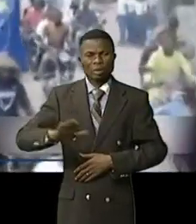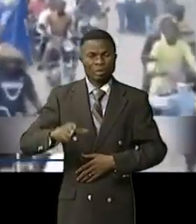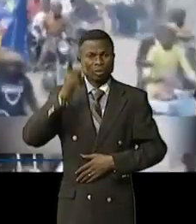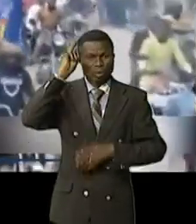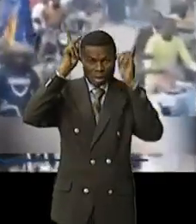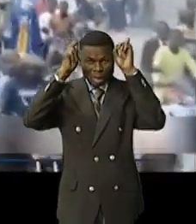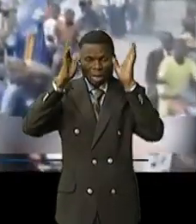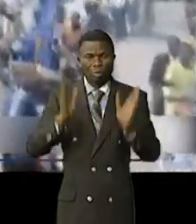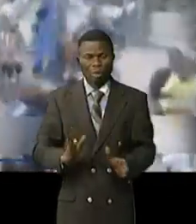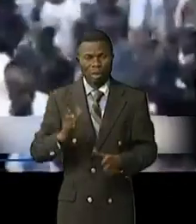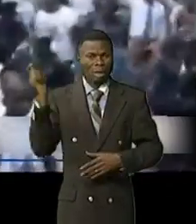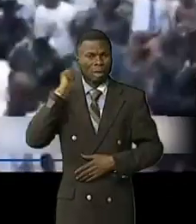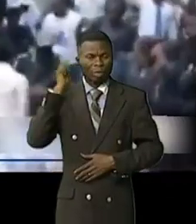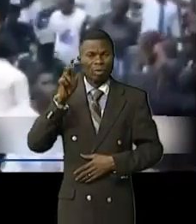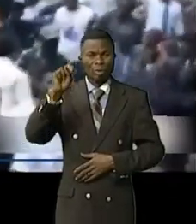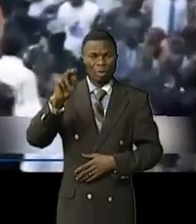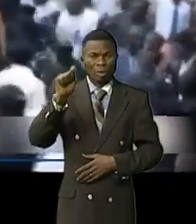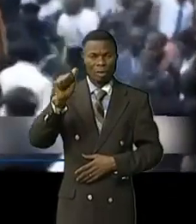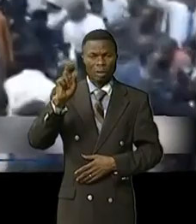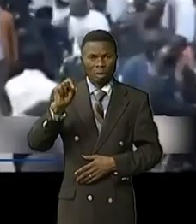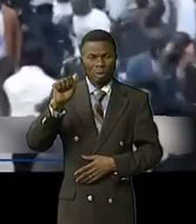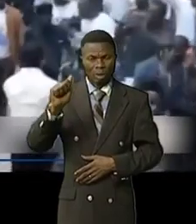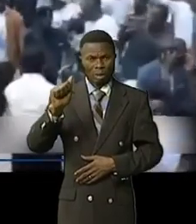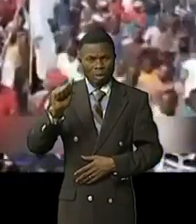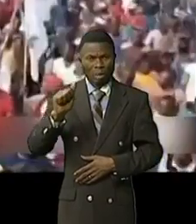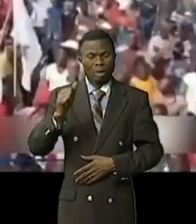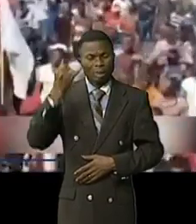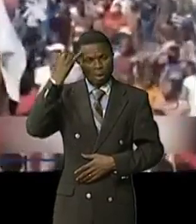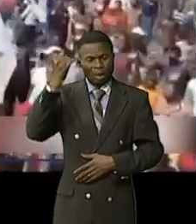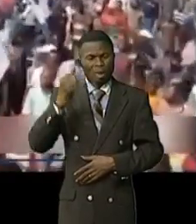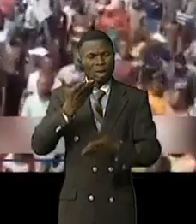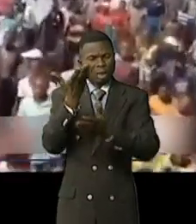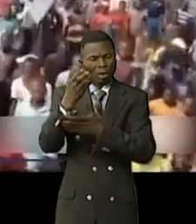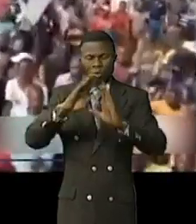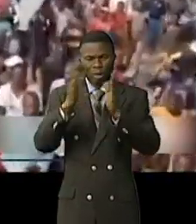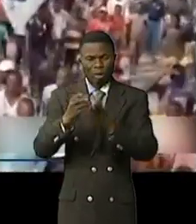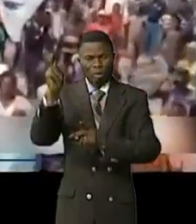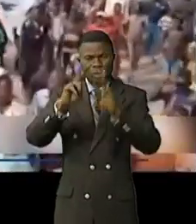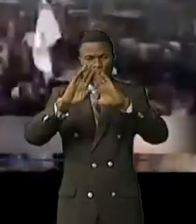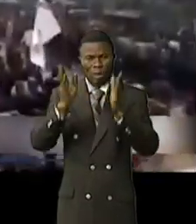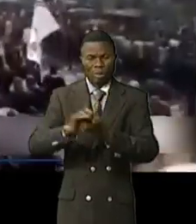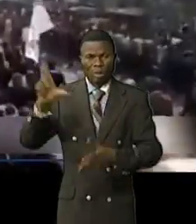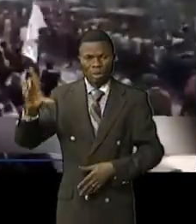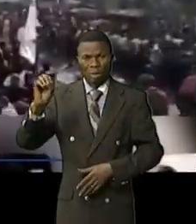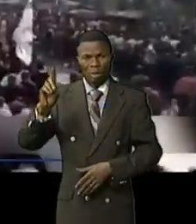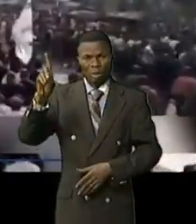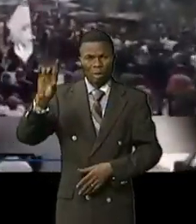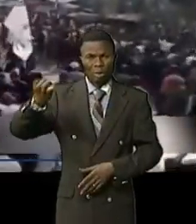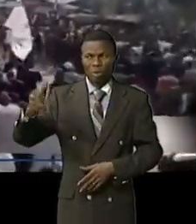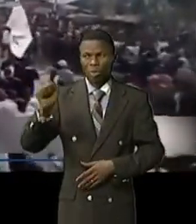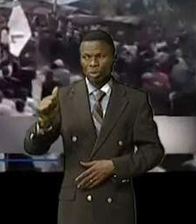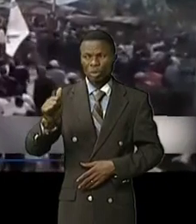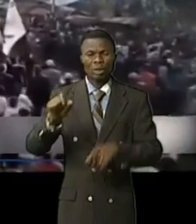pédagogue, professeur Nana Manonina Kyumba n'a pas lésiné à éveiller la conscience de la population de cette partie de la République démocratique du